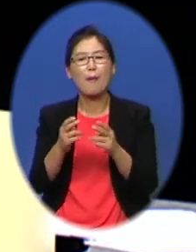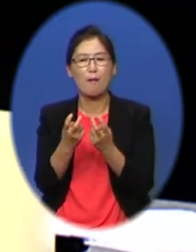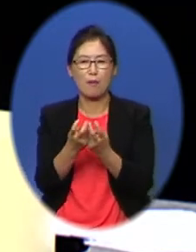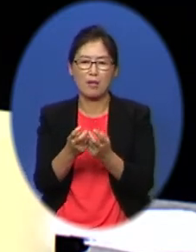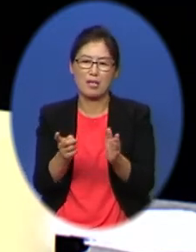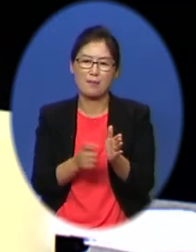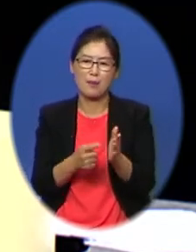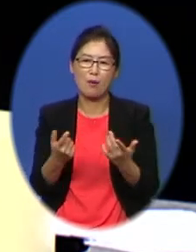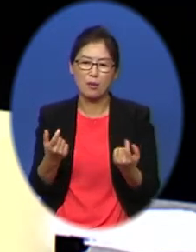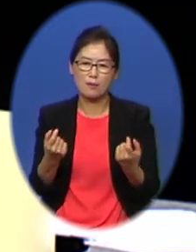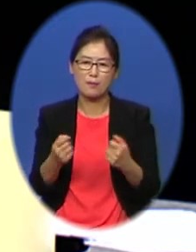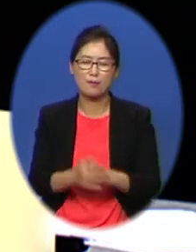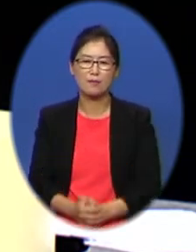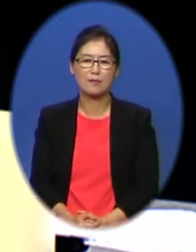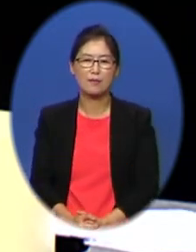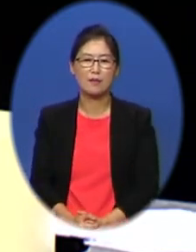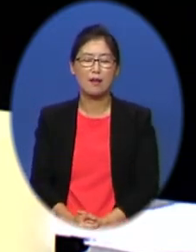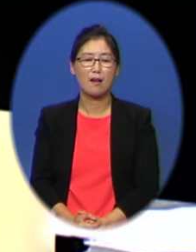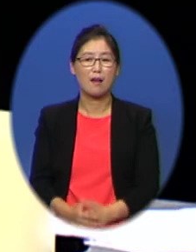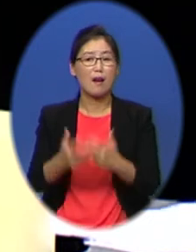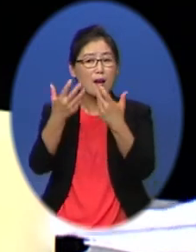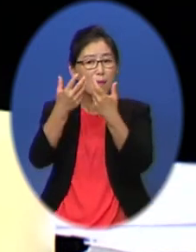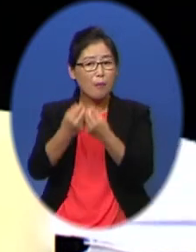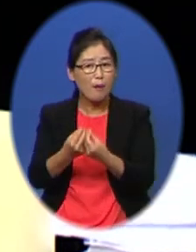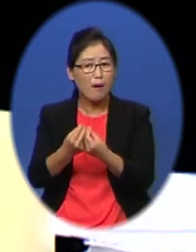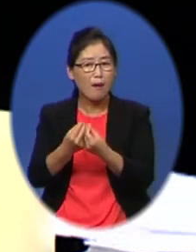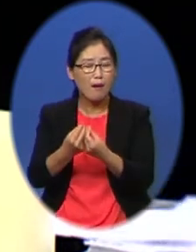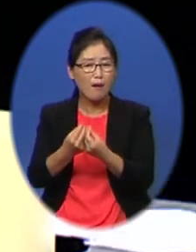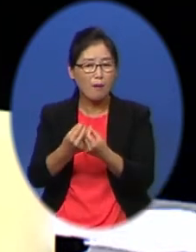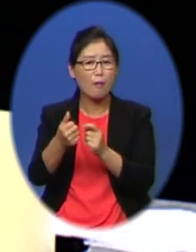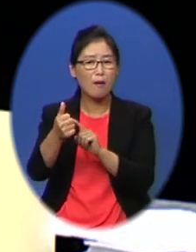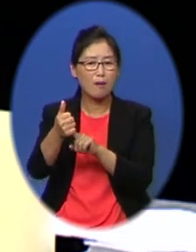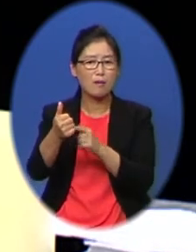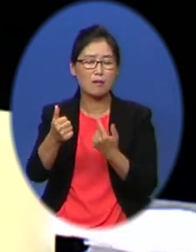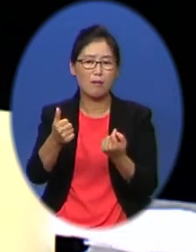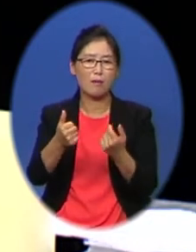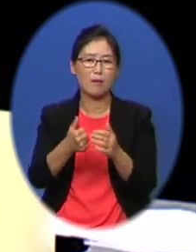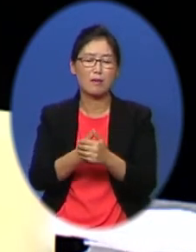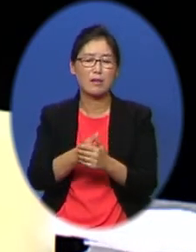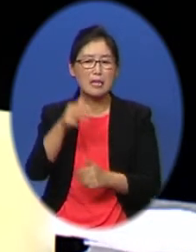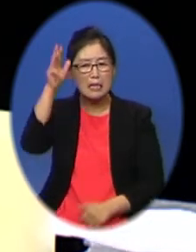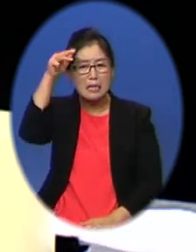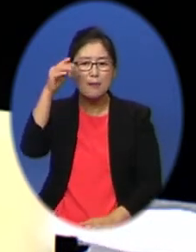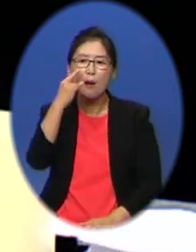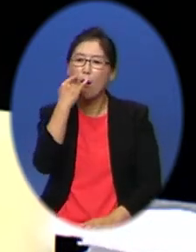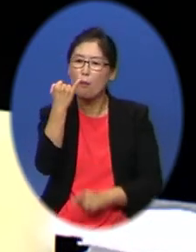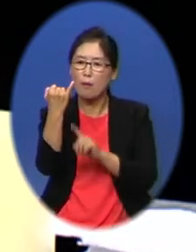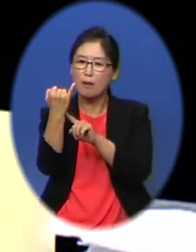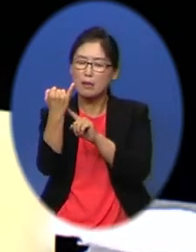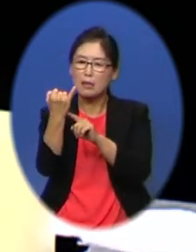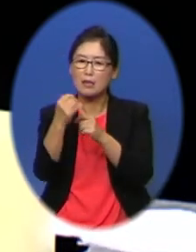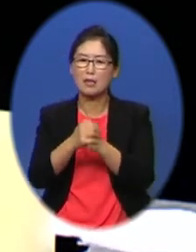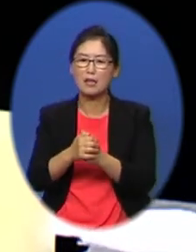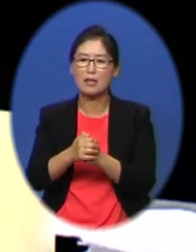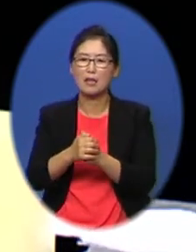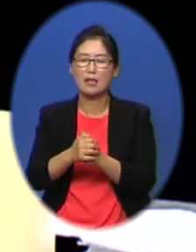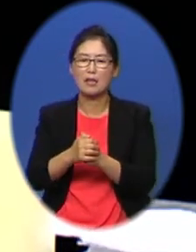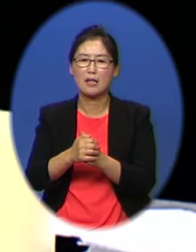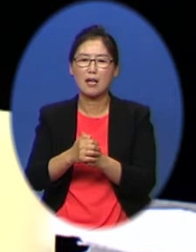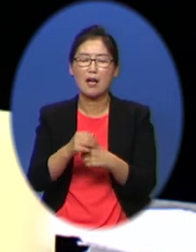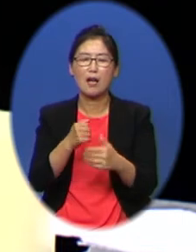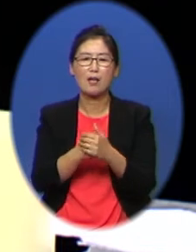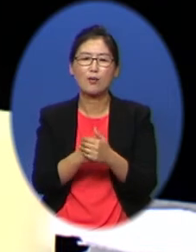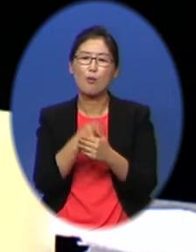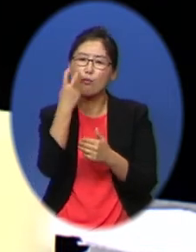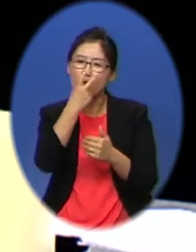주인공처럼 치매에 걸린 노부모를 두고 이 부양 문제, 재산 분쟁 뭐 이런 자녀들이 꽤 많을